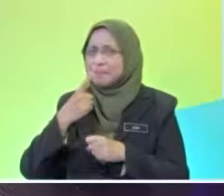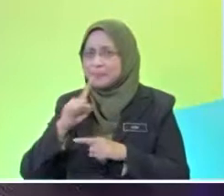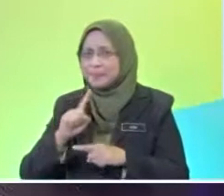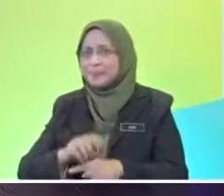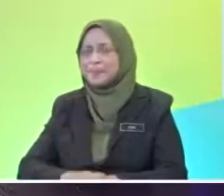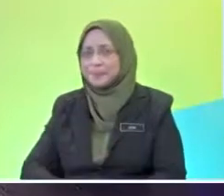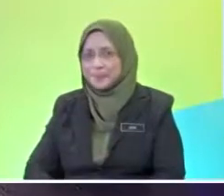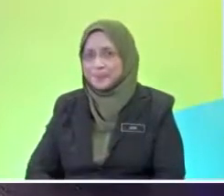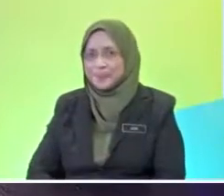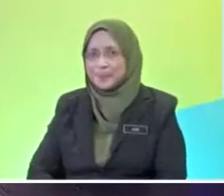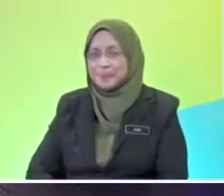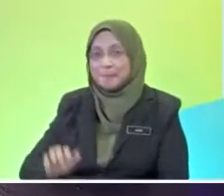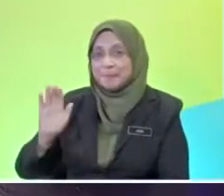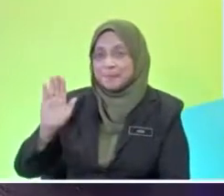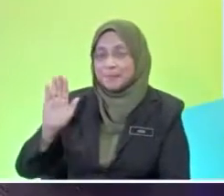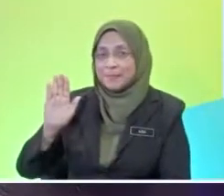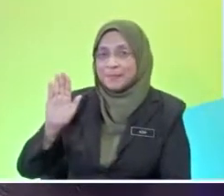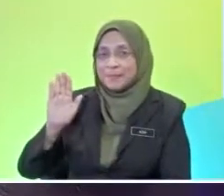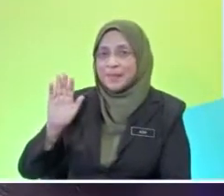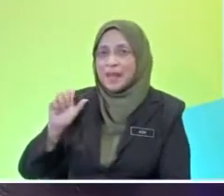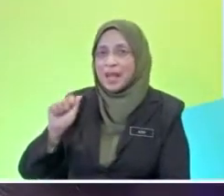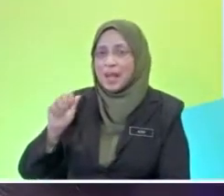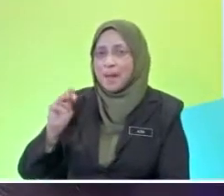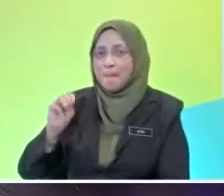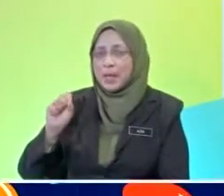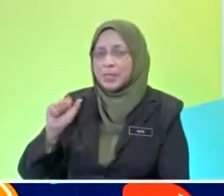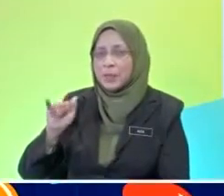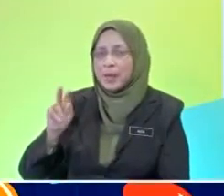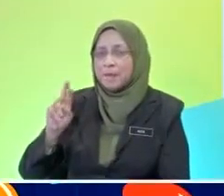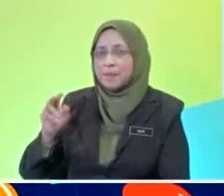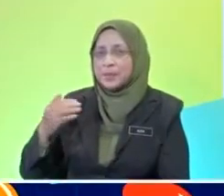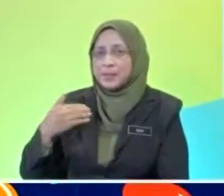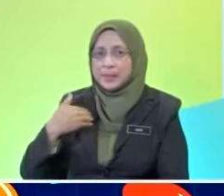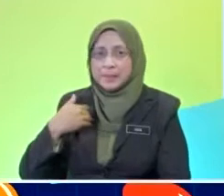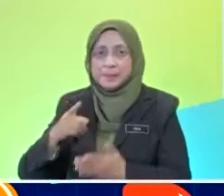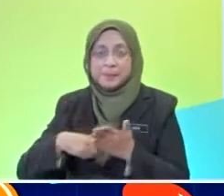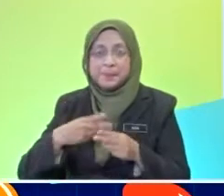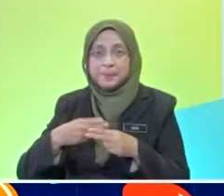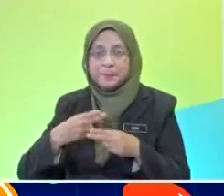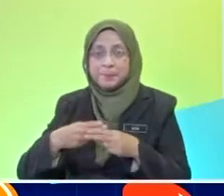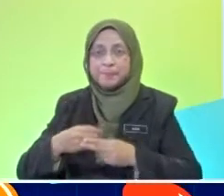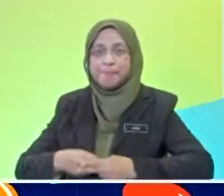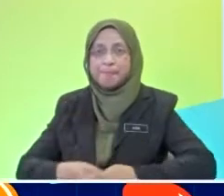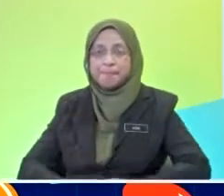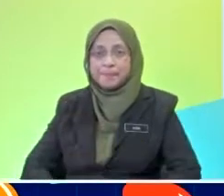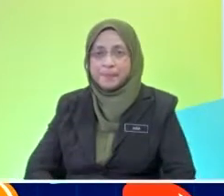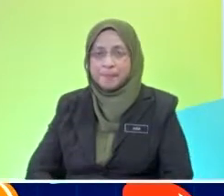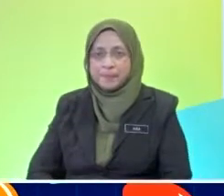Bantu Ifan dan kawan-kawan kita ni. Okey. Amsyar. Okey, Amsyar. Berapa Amsyar? Apa namanya Amsyar?